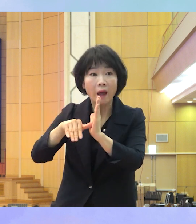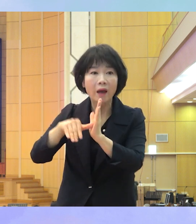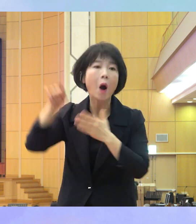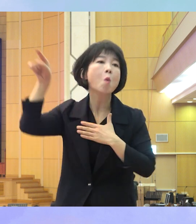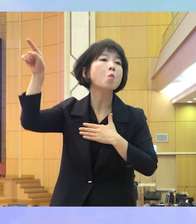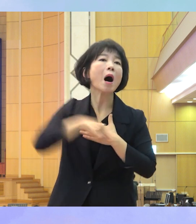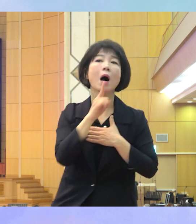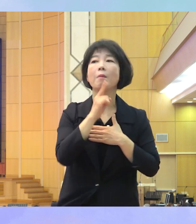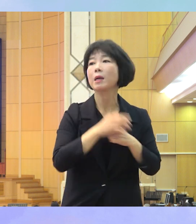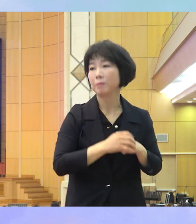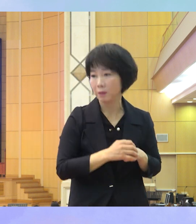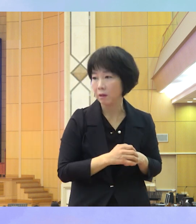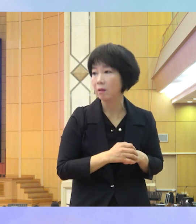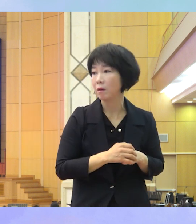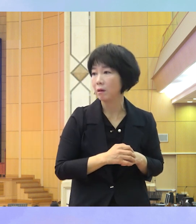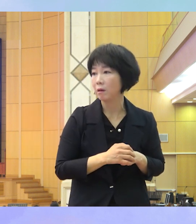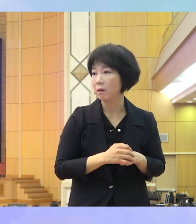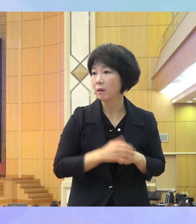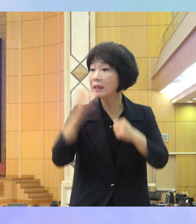있다고 했습니다.